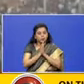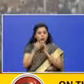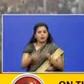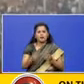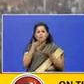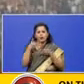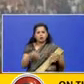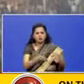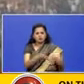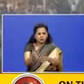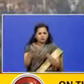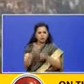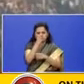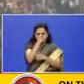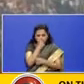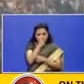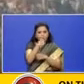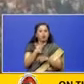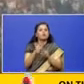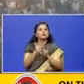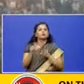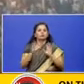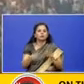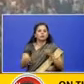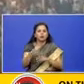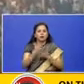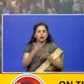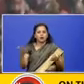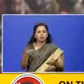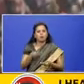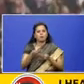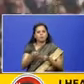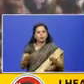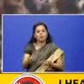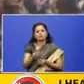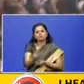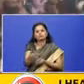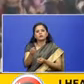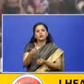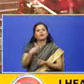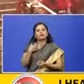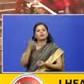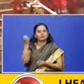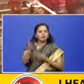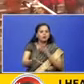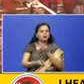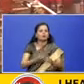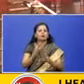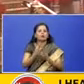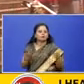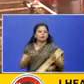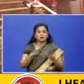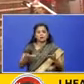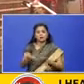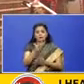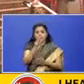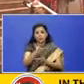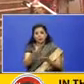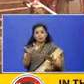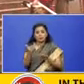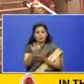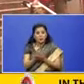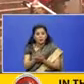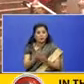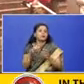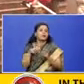में स्नान करते हैं, सेवा और दान करते हैं। मैं आप सभी को इन पर्वों की हार्दिक बधाई देता हूं। आने